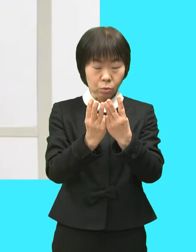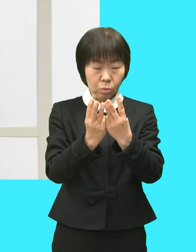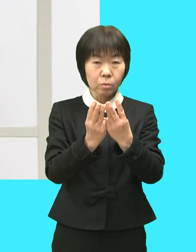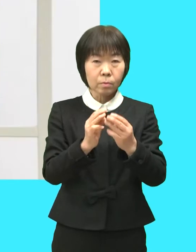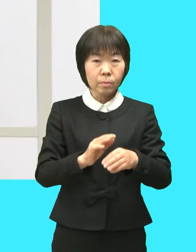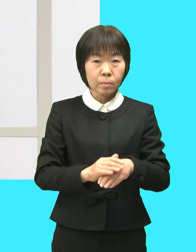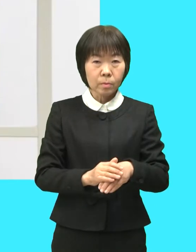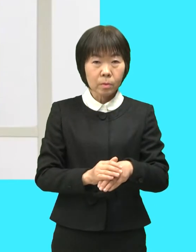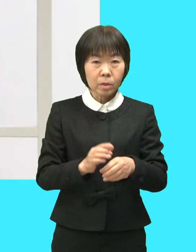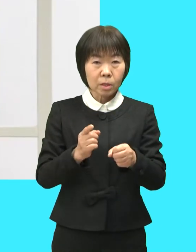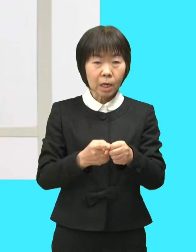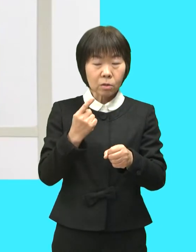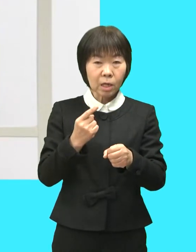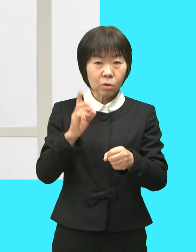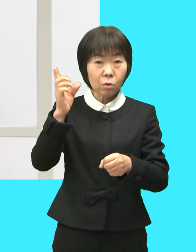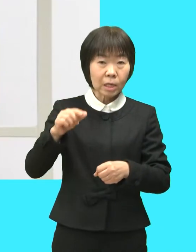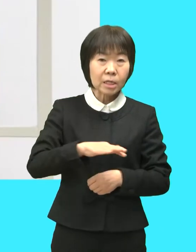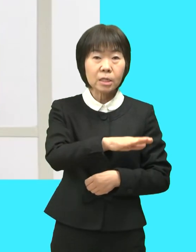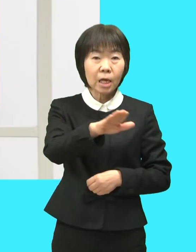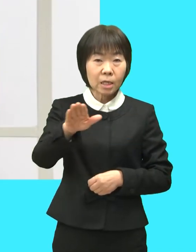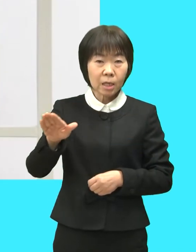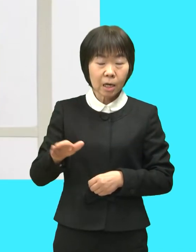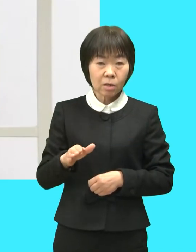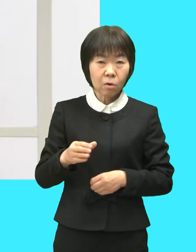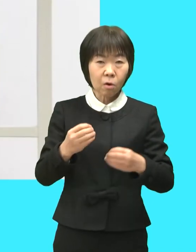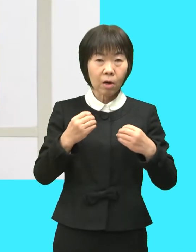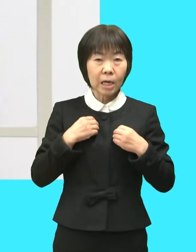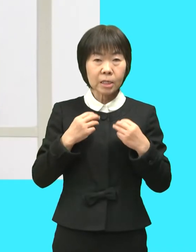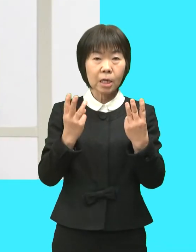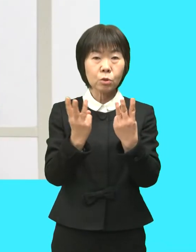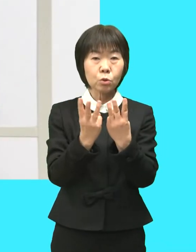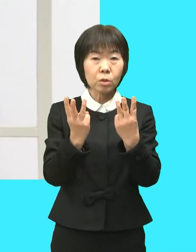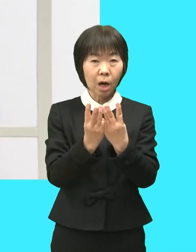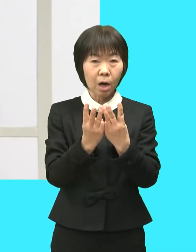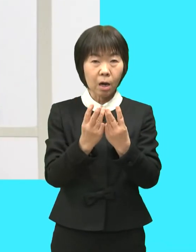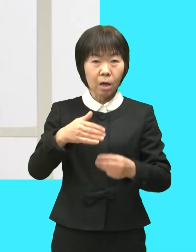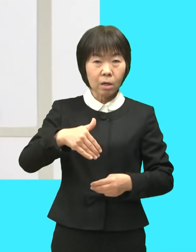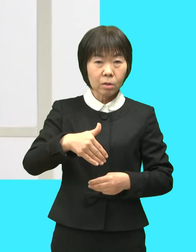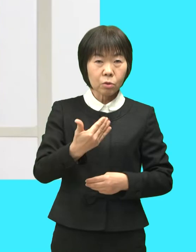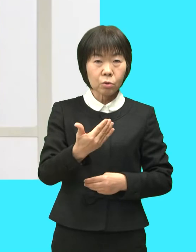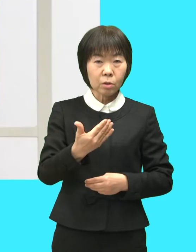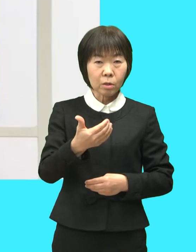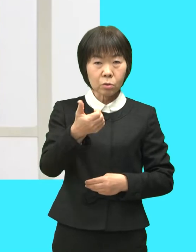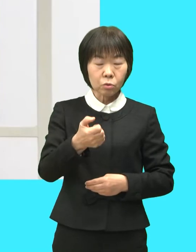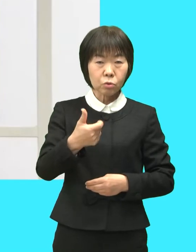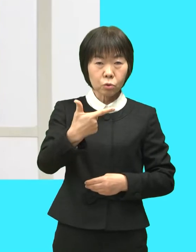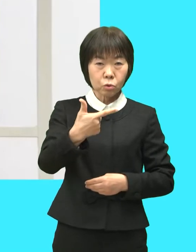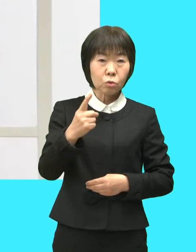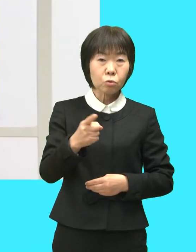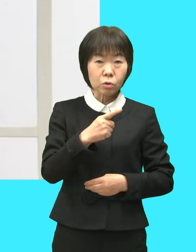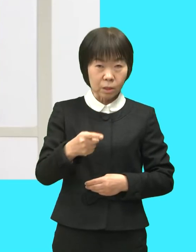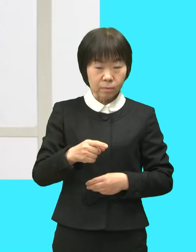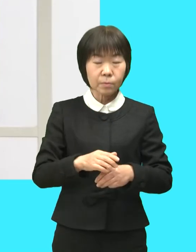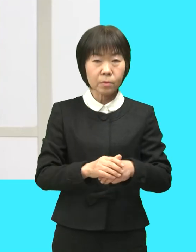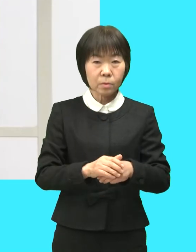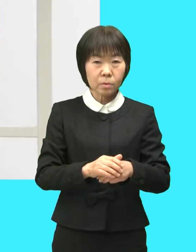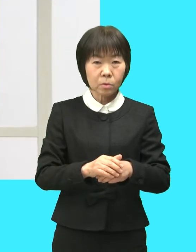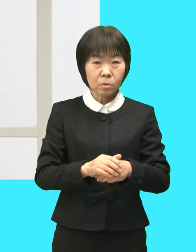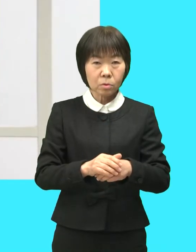また昨年の福島県全体の感染者数が956名でありますが、その